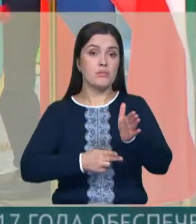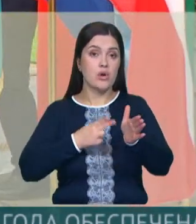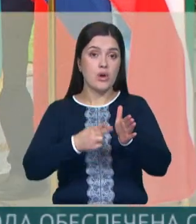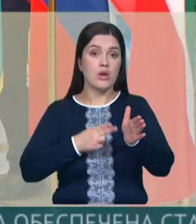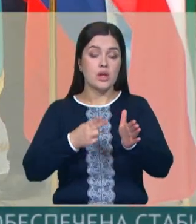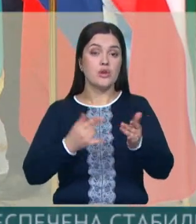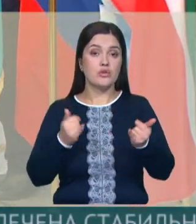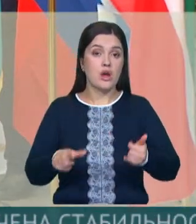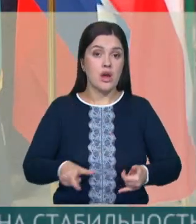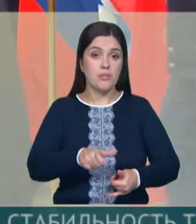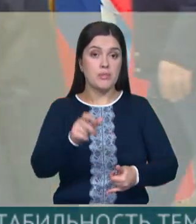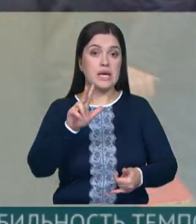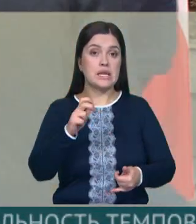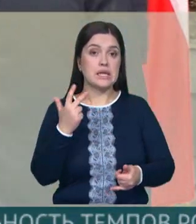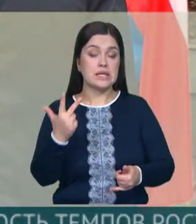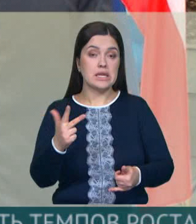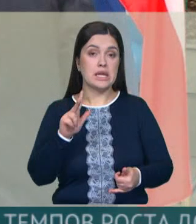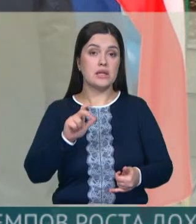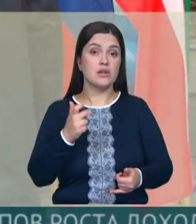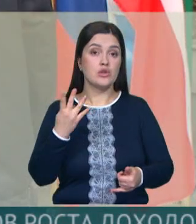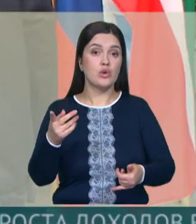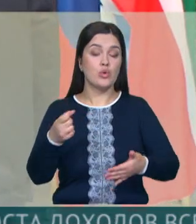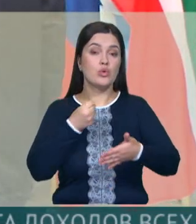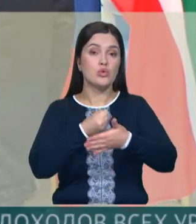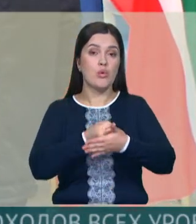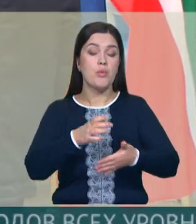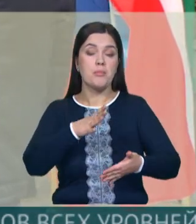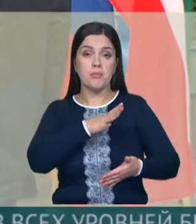нынешний маршрут, он доходил только до Екатеринбурга.